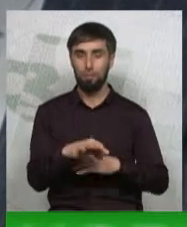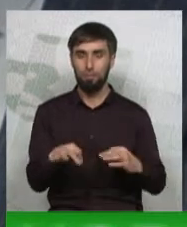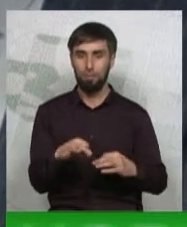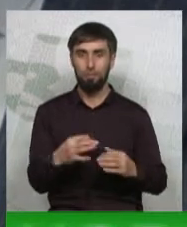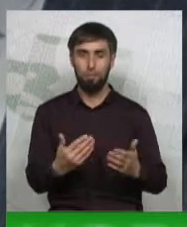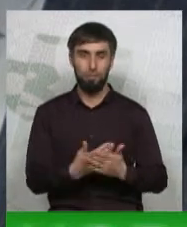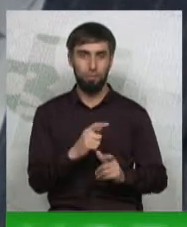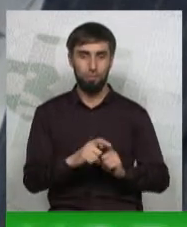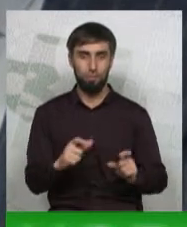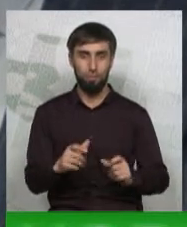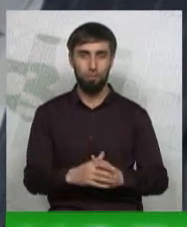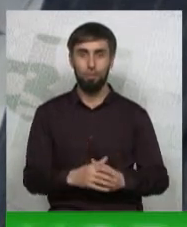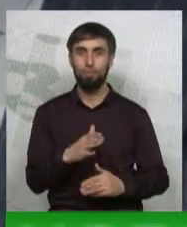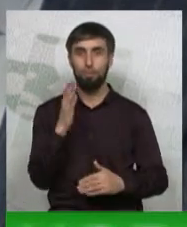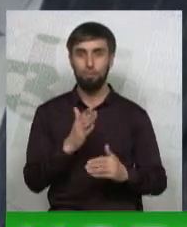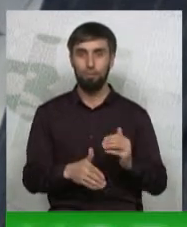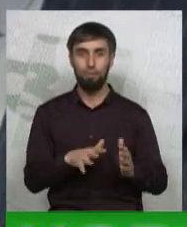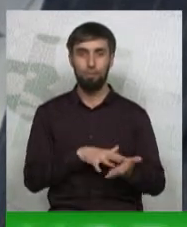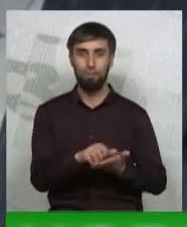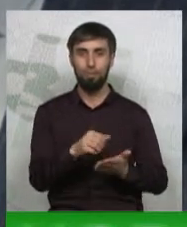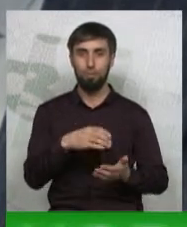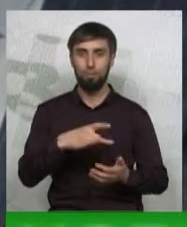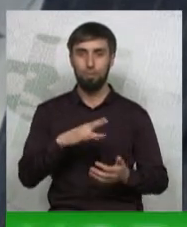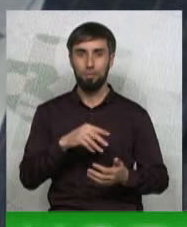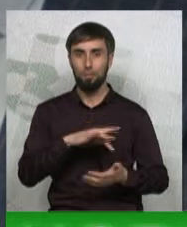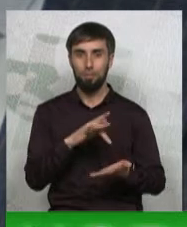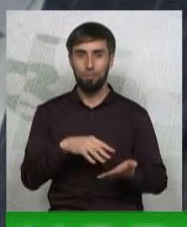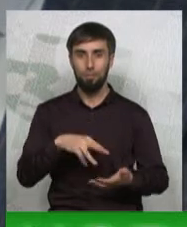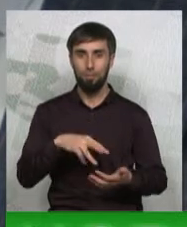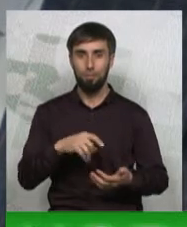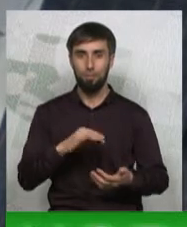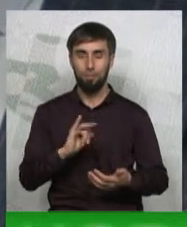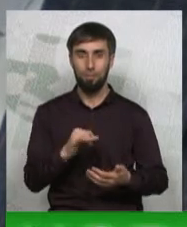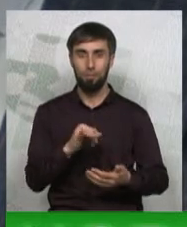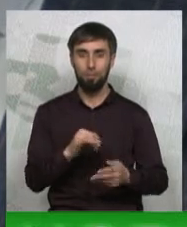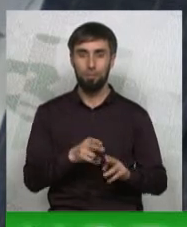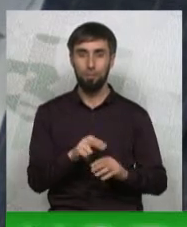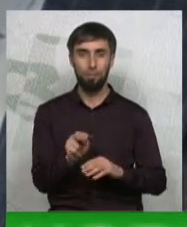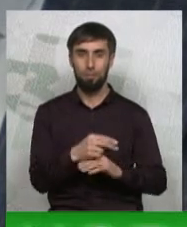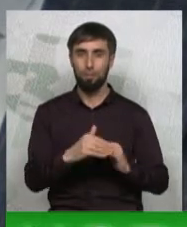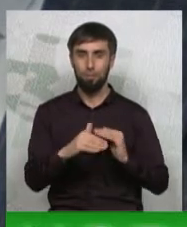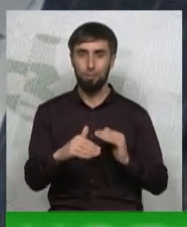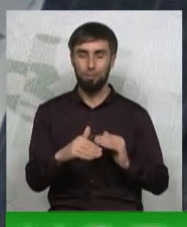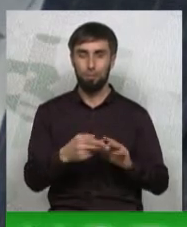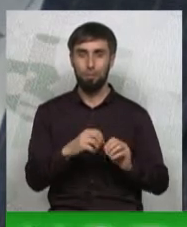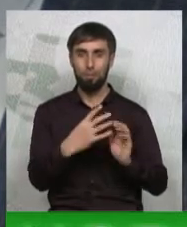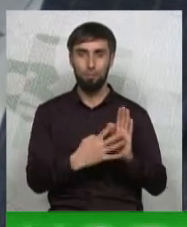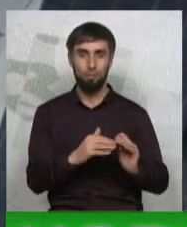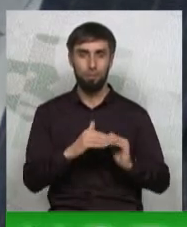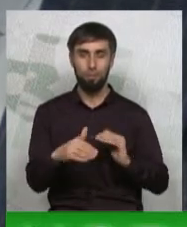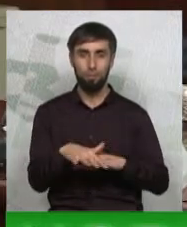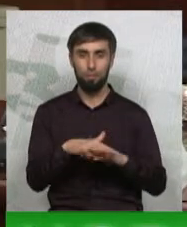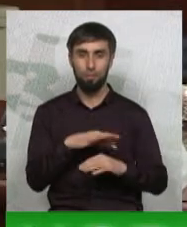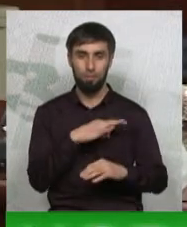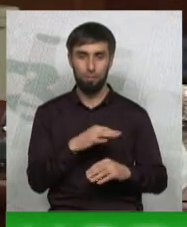«Современная школа». Завершение ликвидации свалки в городе Малгобек. Обустройство 19 территорий общественного пользования.